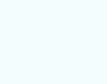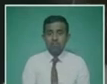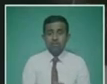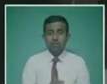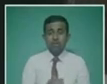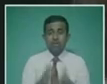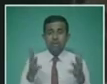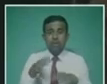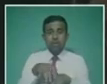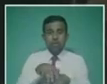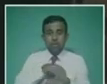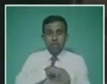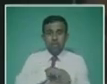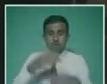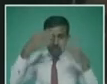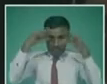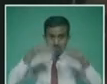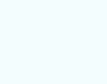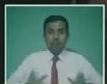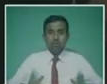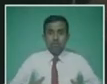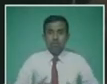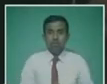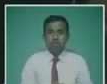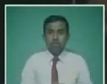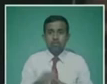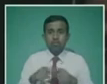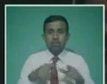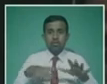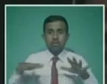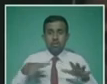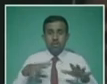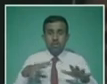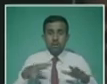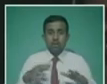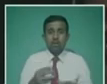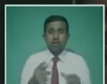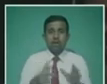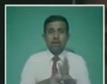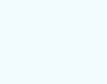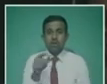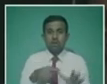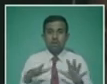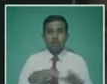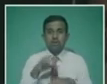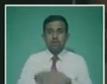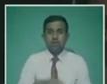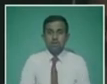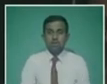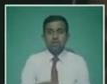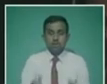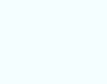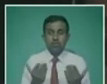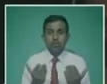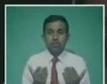තඳුරේනා ඒ වගේ රිළව වඳුරා මෙන්න මේ සතුන් පලිබෝධක සතුන් හැටියට හඳුන්වලා තියෙනවා. මේ සඳහා ක්‍රියාත්මක කරන්න